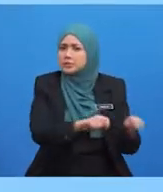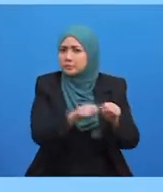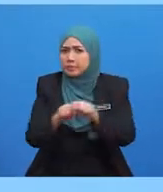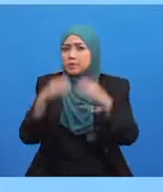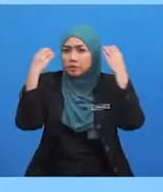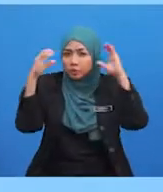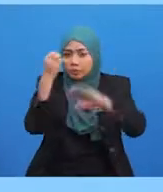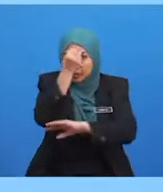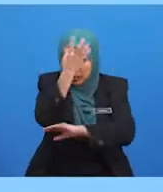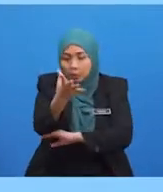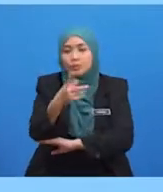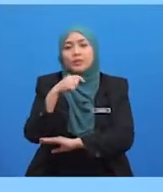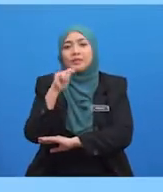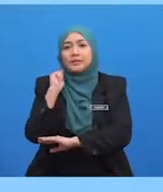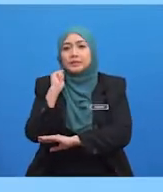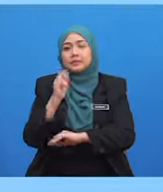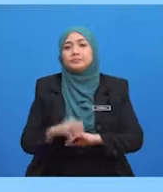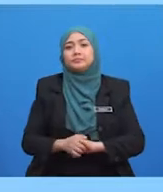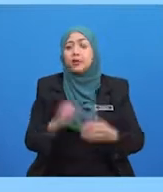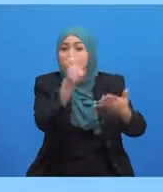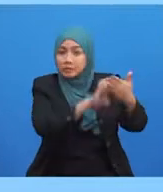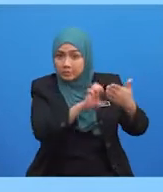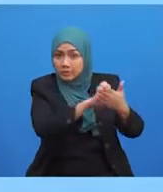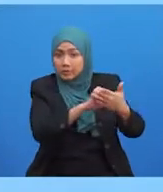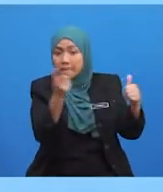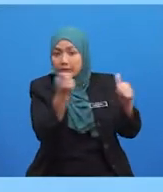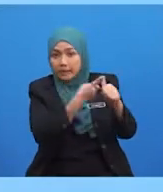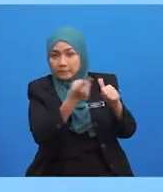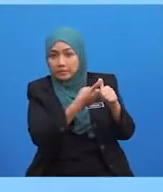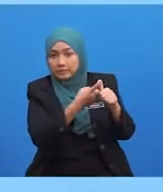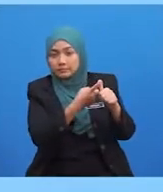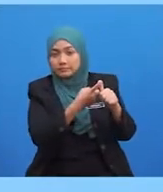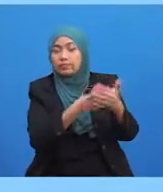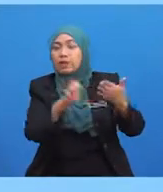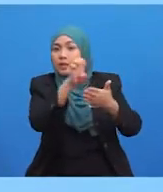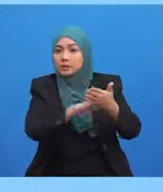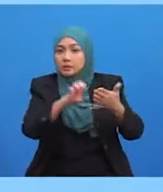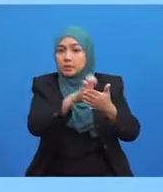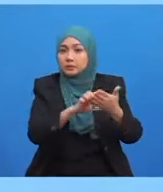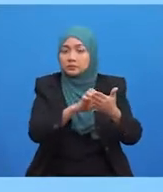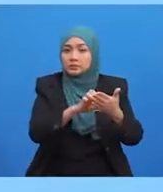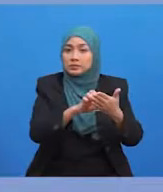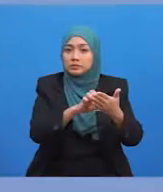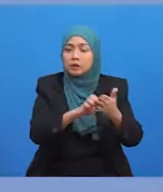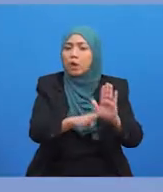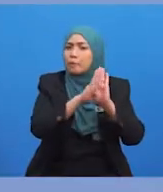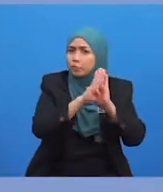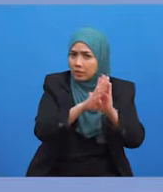sebentar tadi. Eksperimen yang pertama ialah eksperimen yang membuktikan